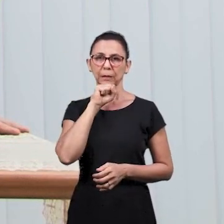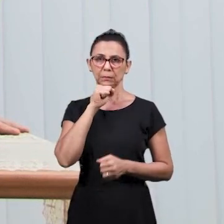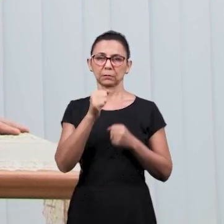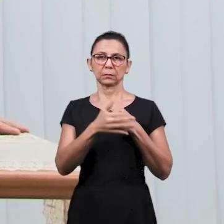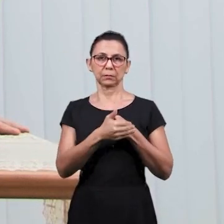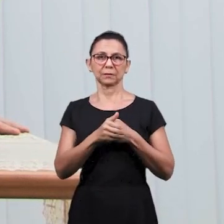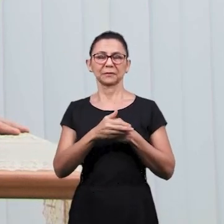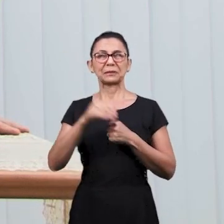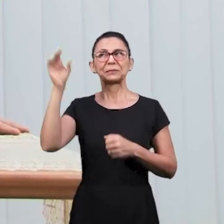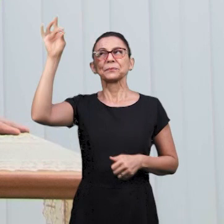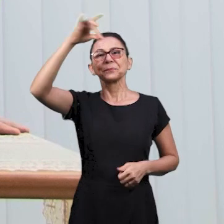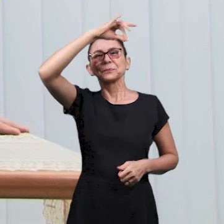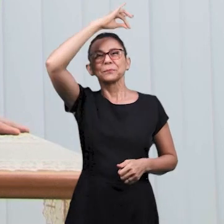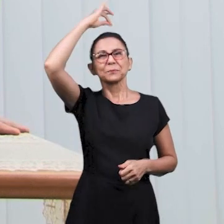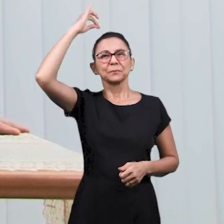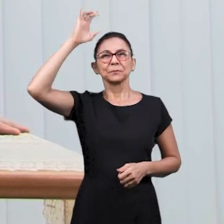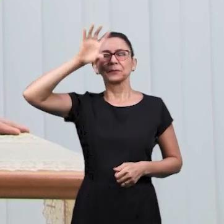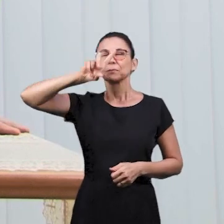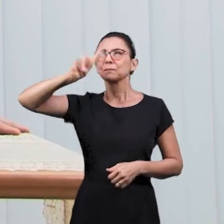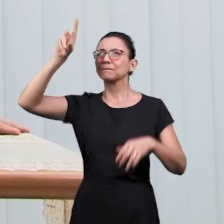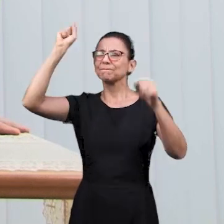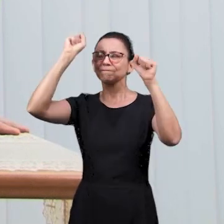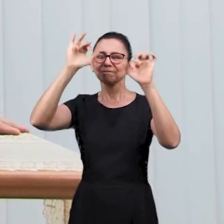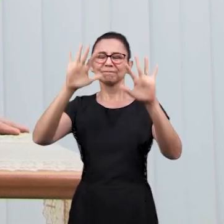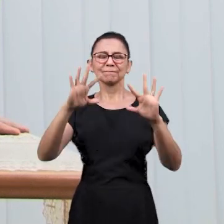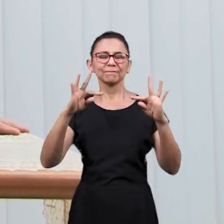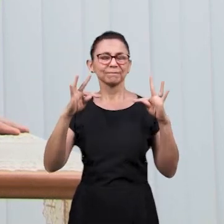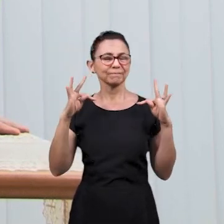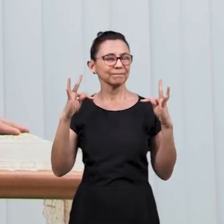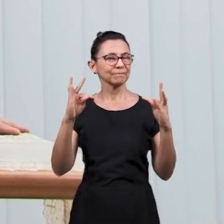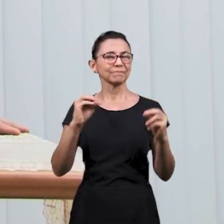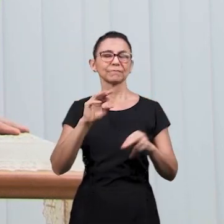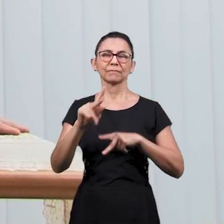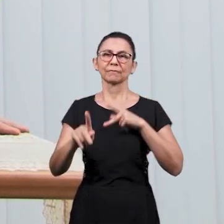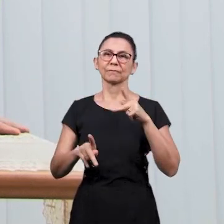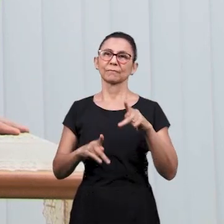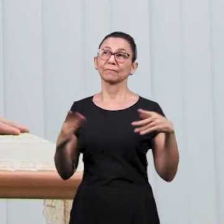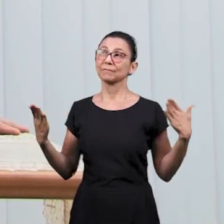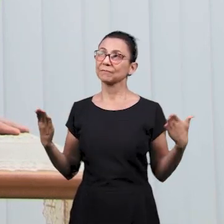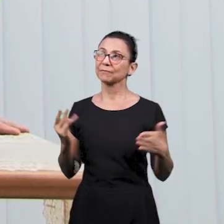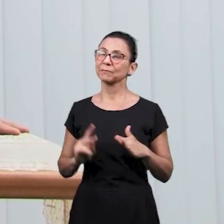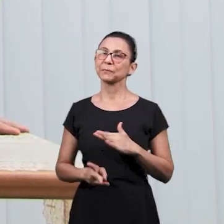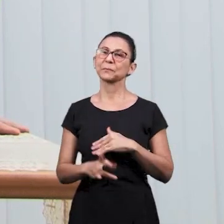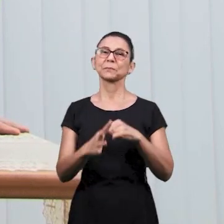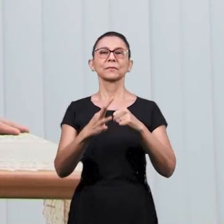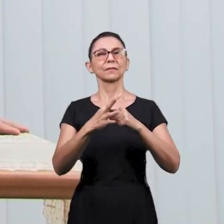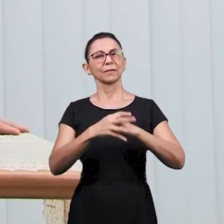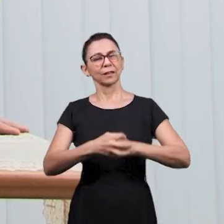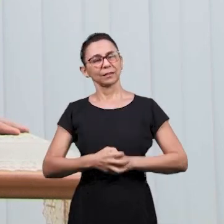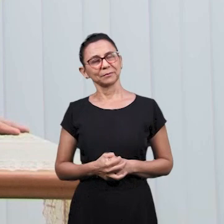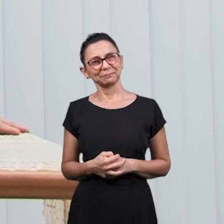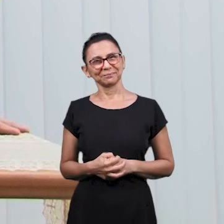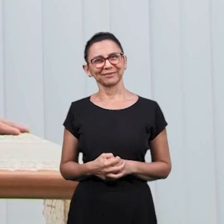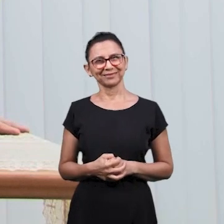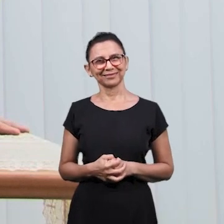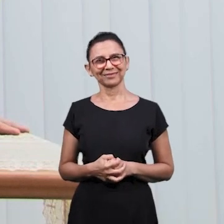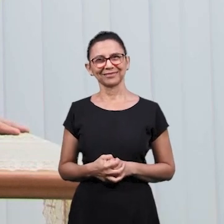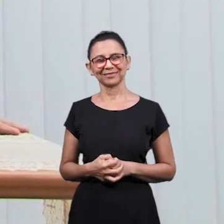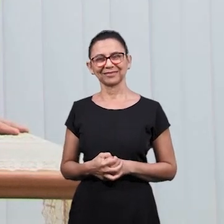Христа, любовь Бога нашего вечного Отца и утешение общения Духа Святого да будет на всем народе Божьем